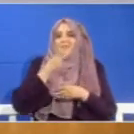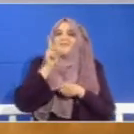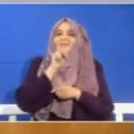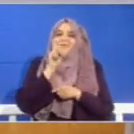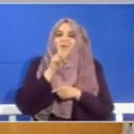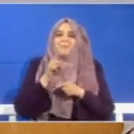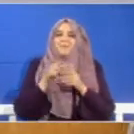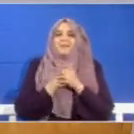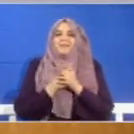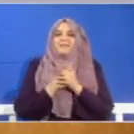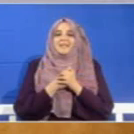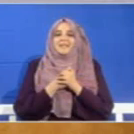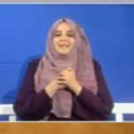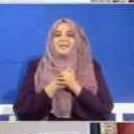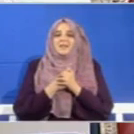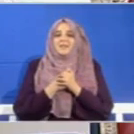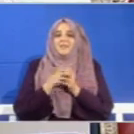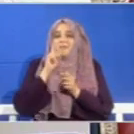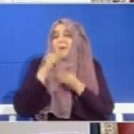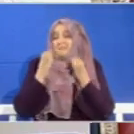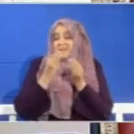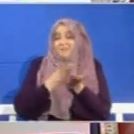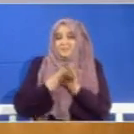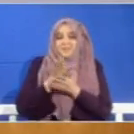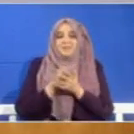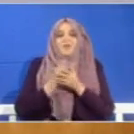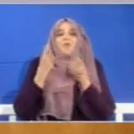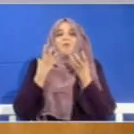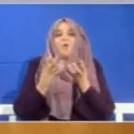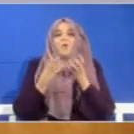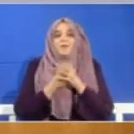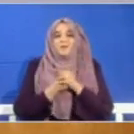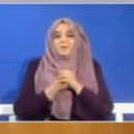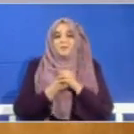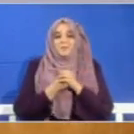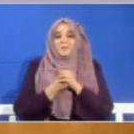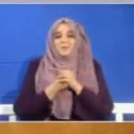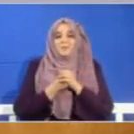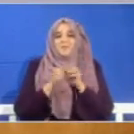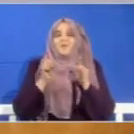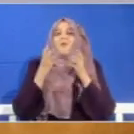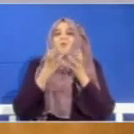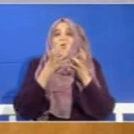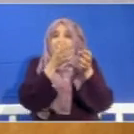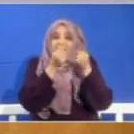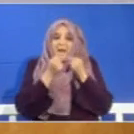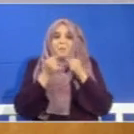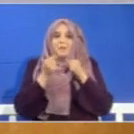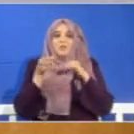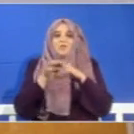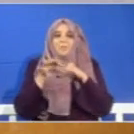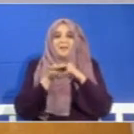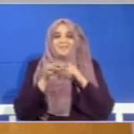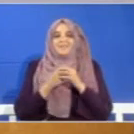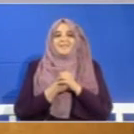من الزوجات الطيبات الصالحات وتريد أن يعني تمسك زوجها إليها بكل